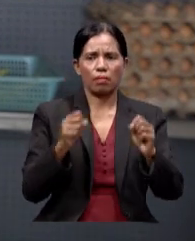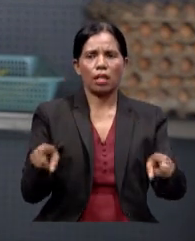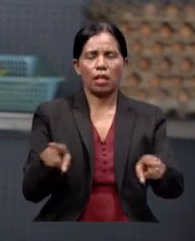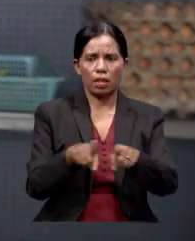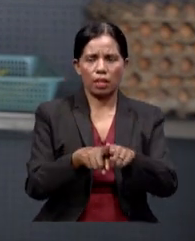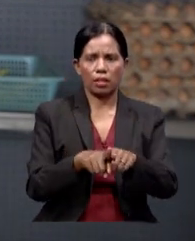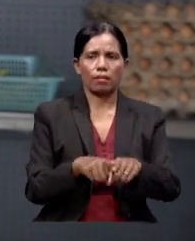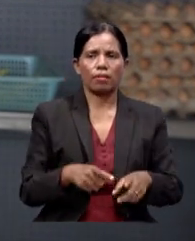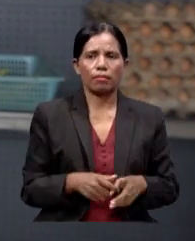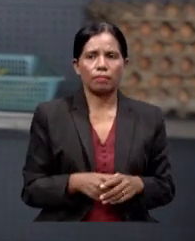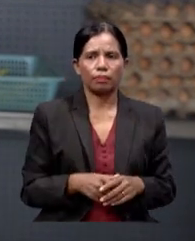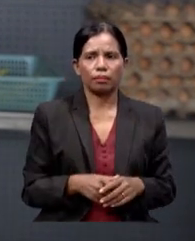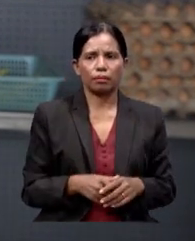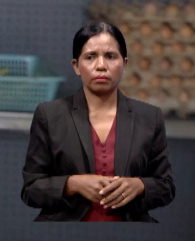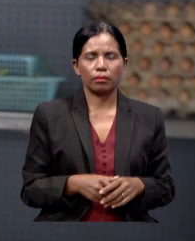nga.